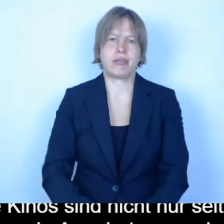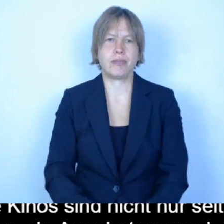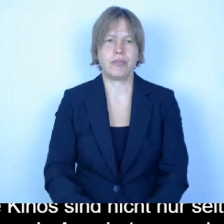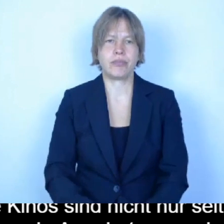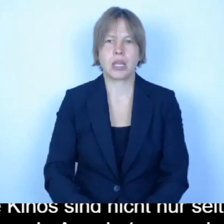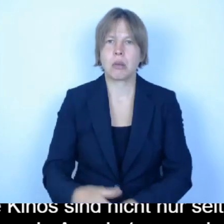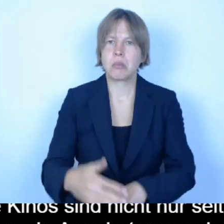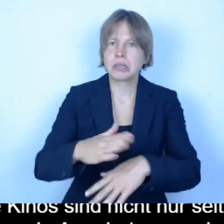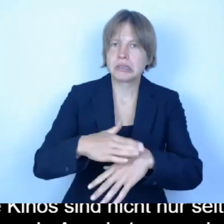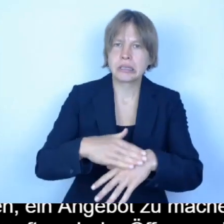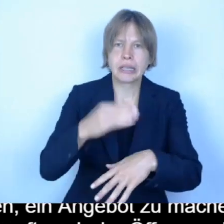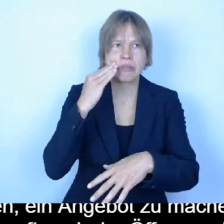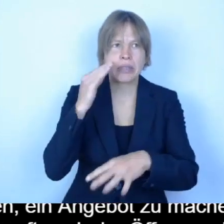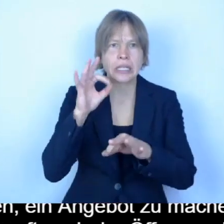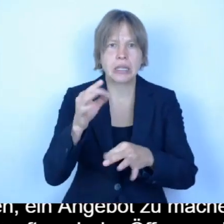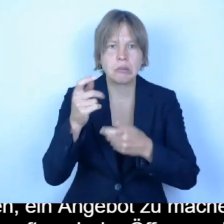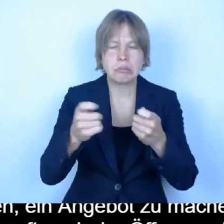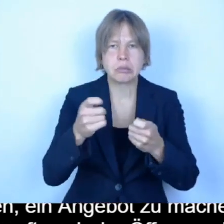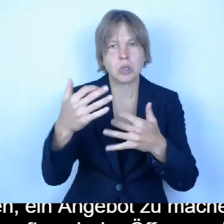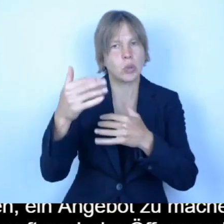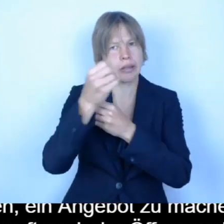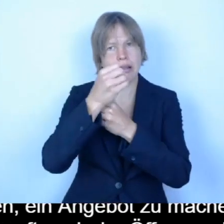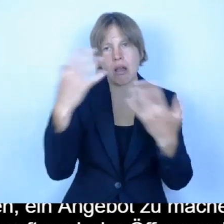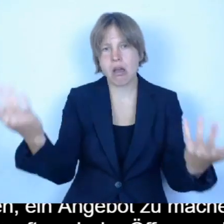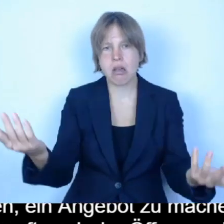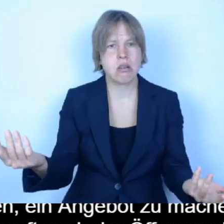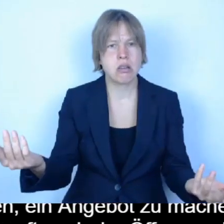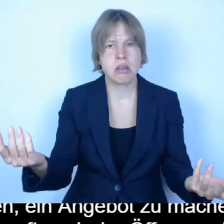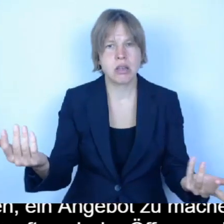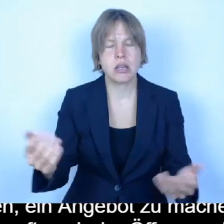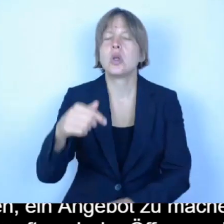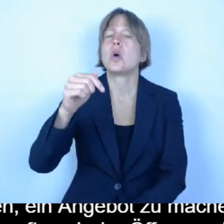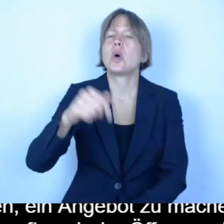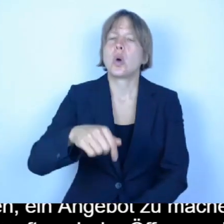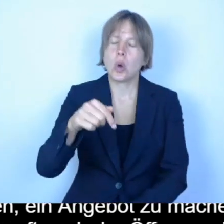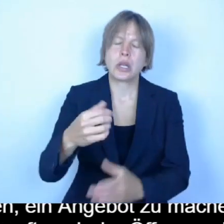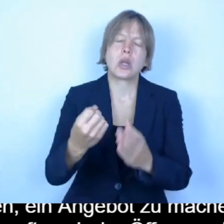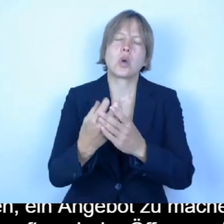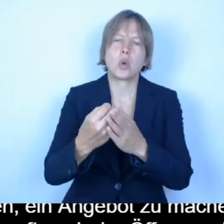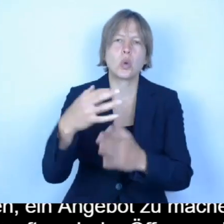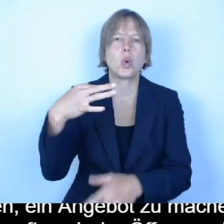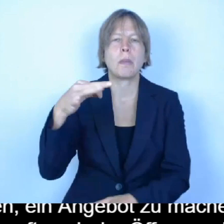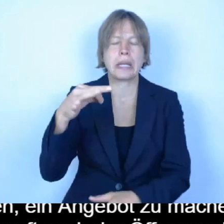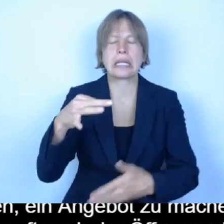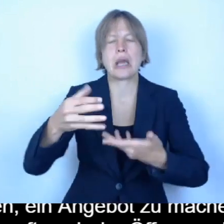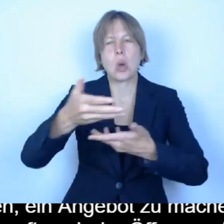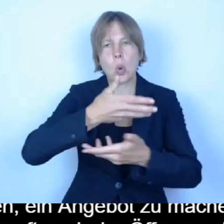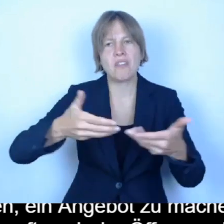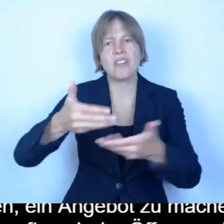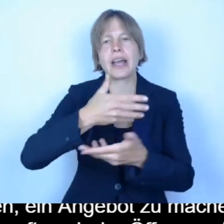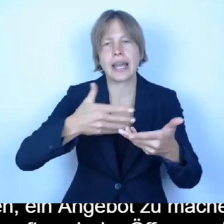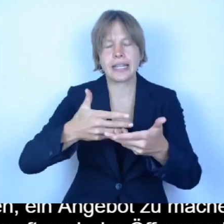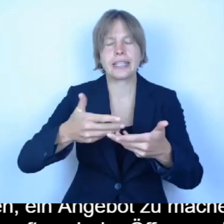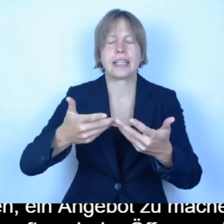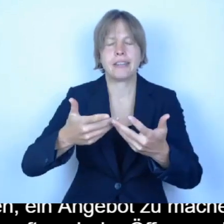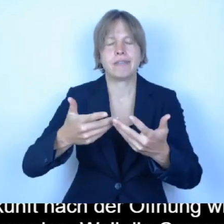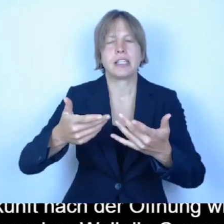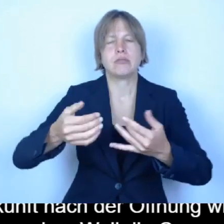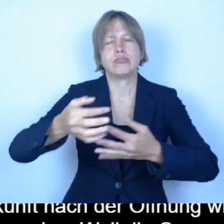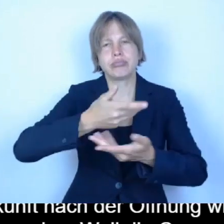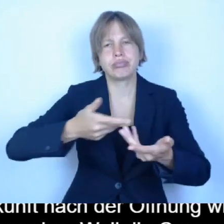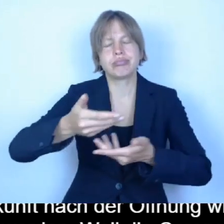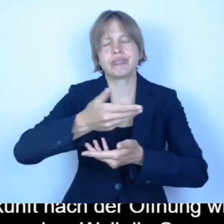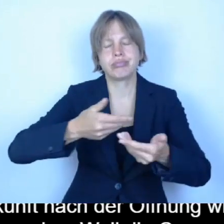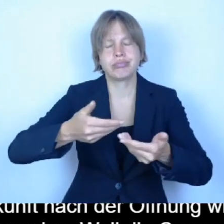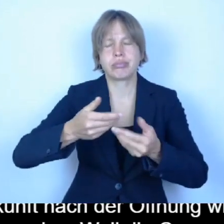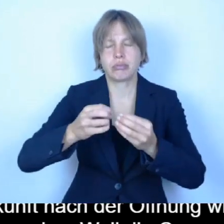Kulturministerkonferenz dazu einigen und Pläne herausgeben. Die Bundesbeauftragte für Kultur und Medien, mit der ich im